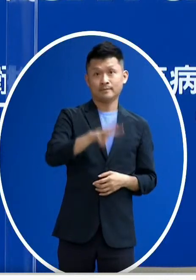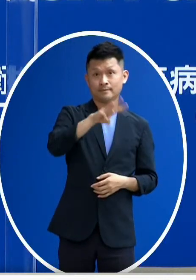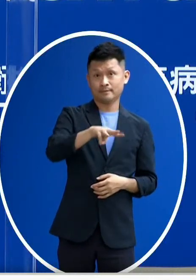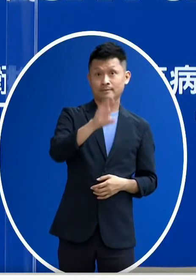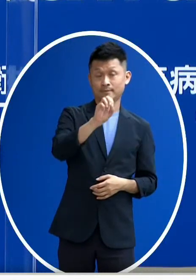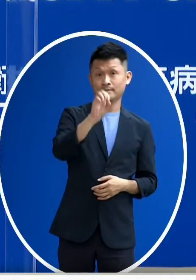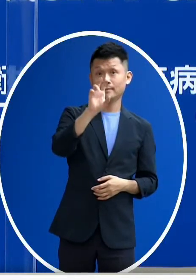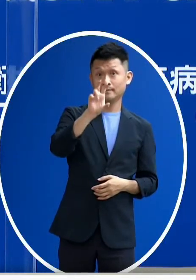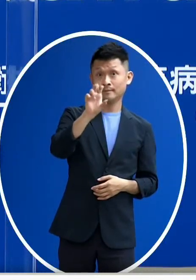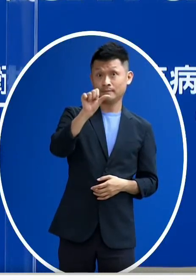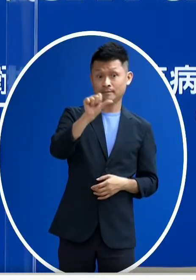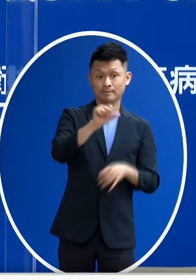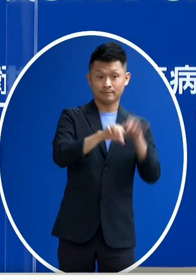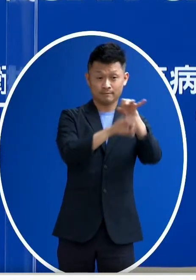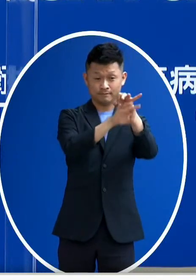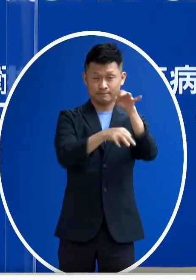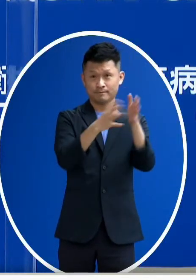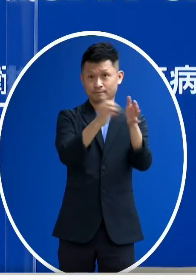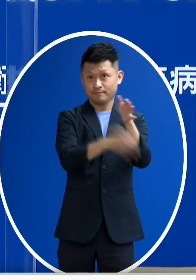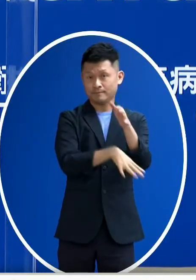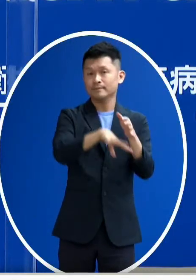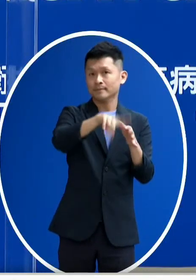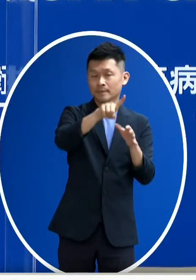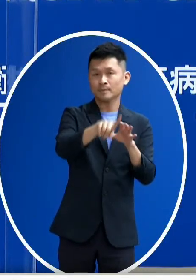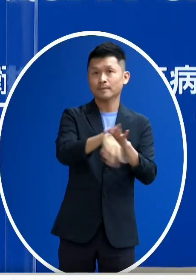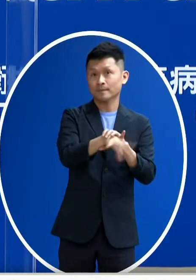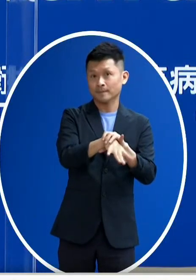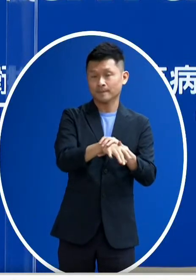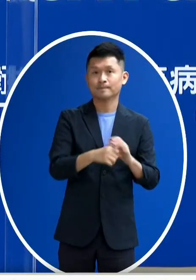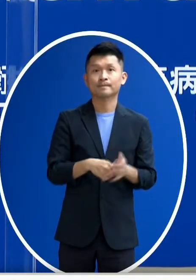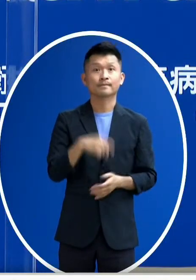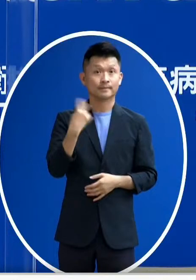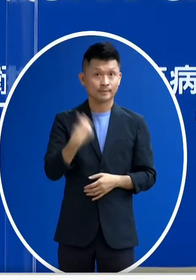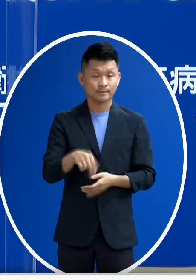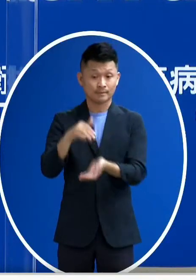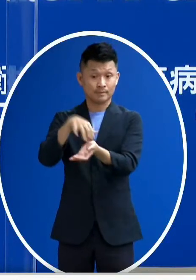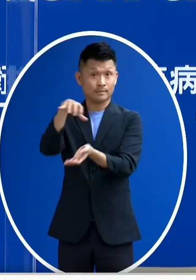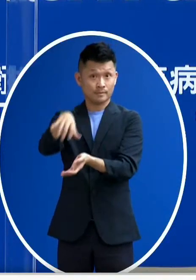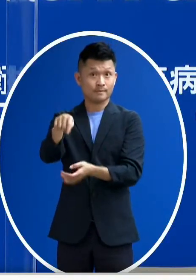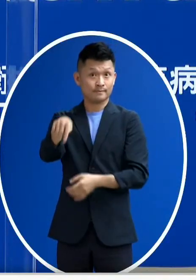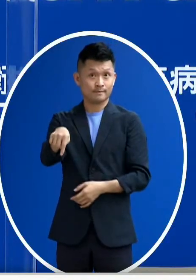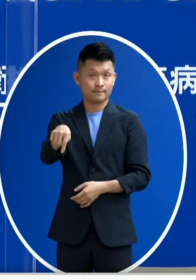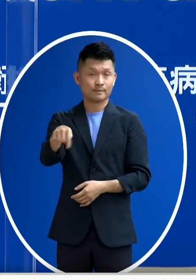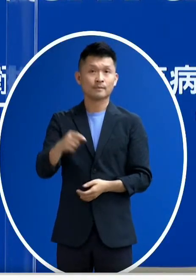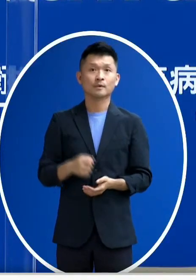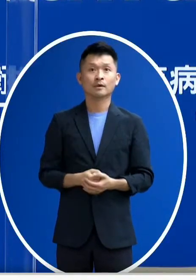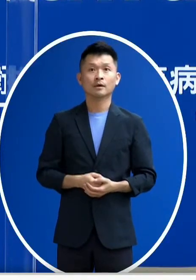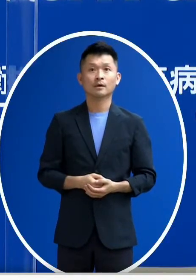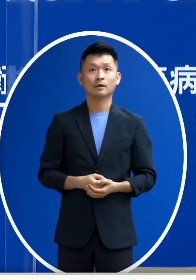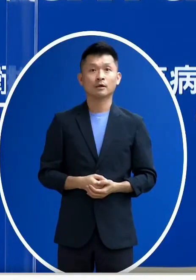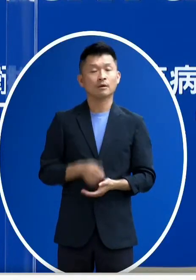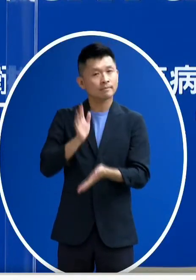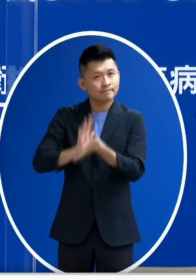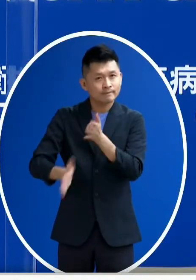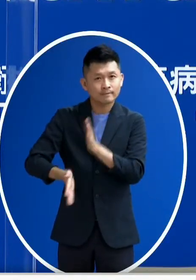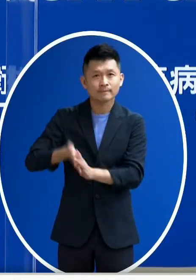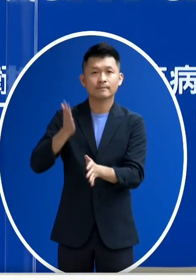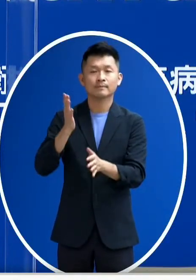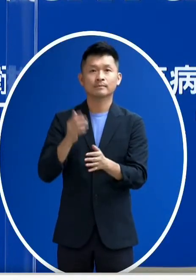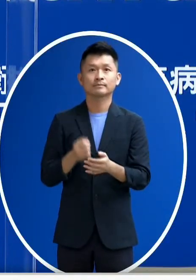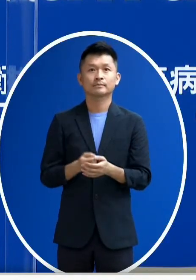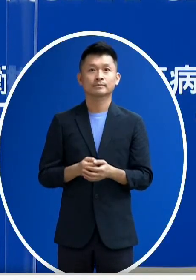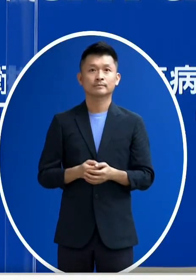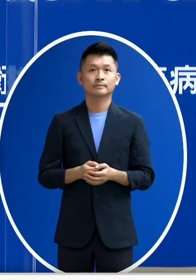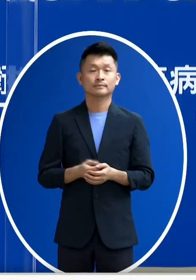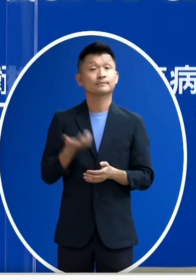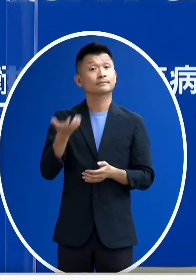3075笔先删除、哦、那另外我们这个医院的部分也再重新把这